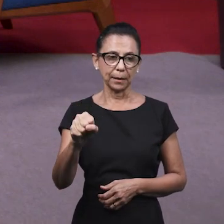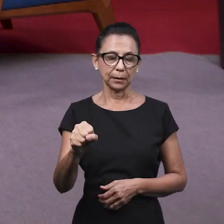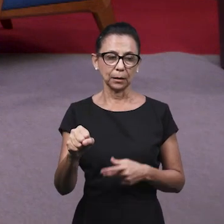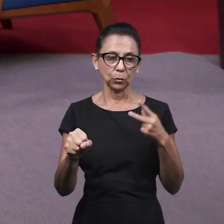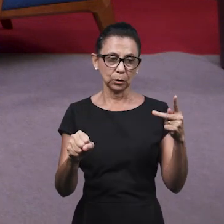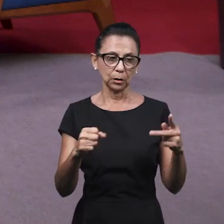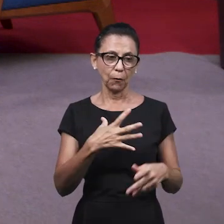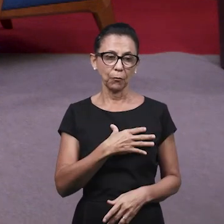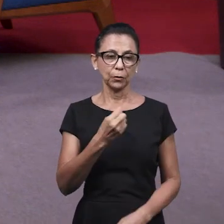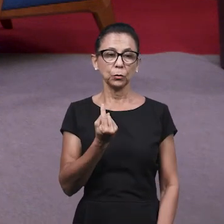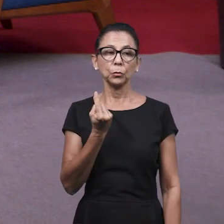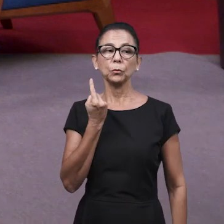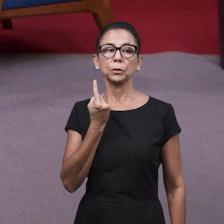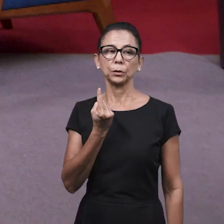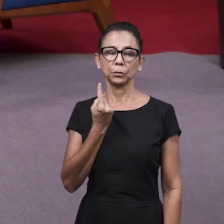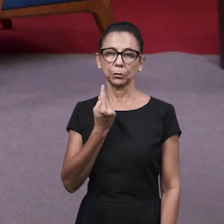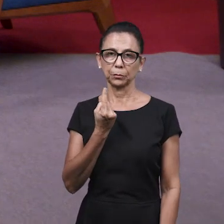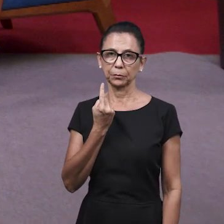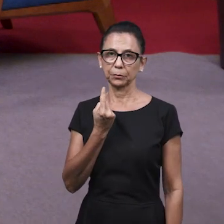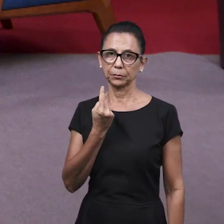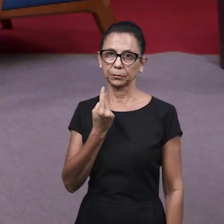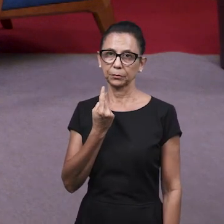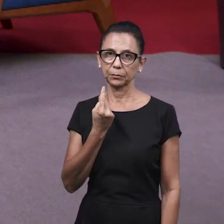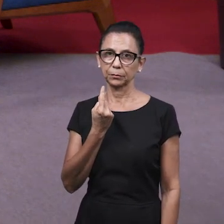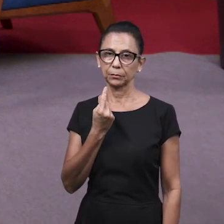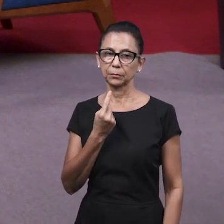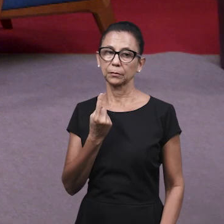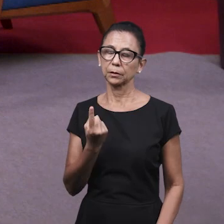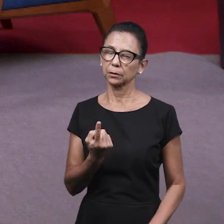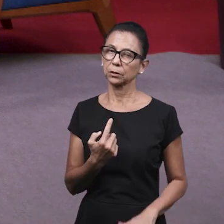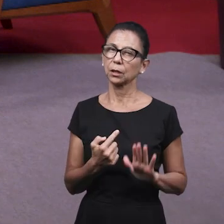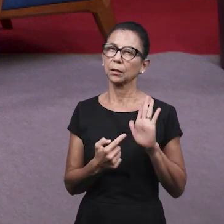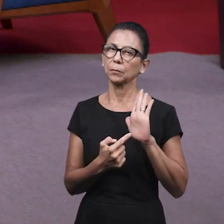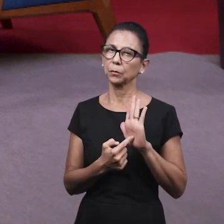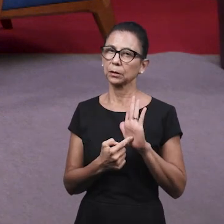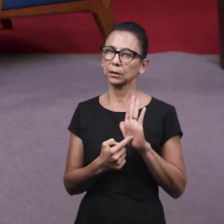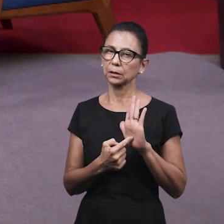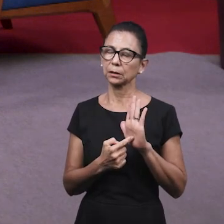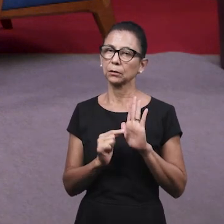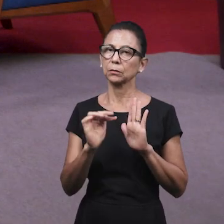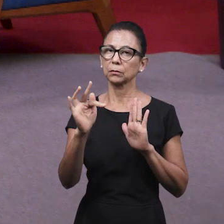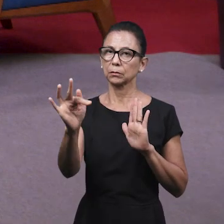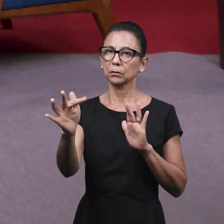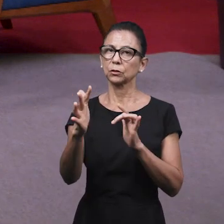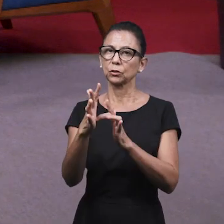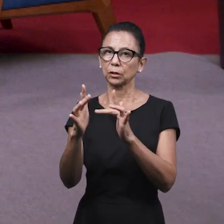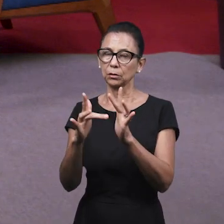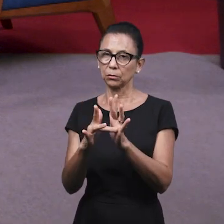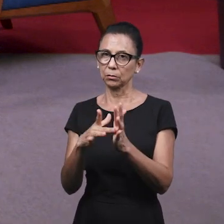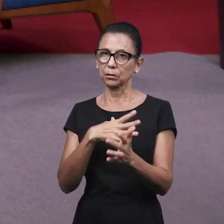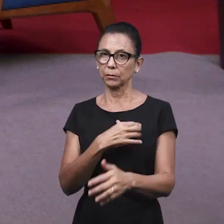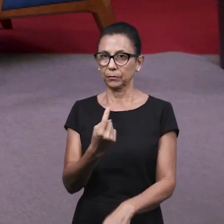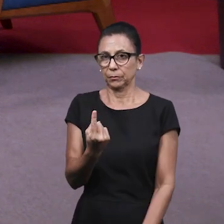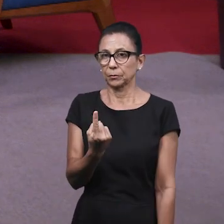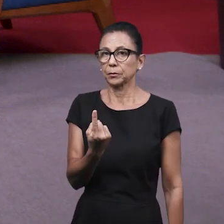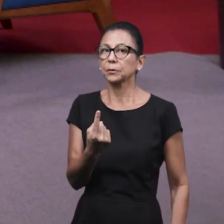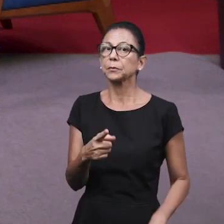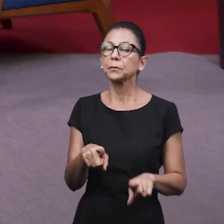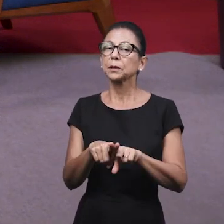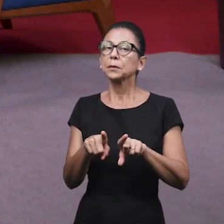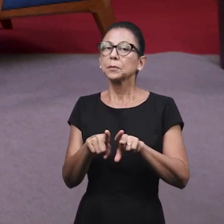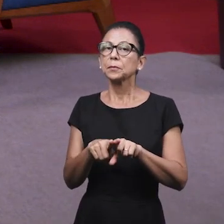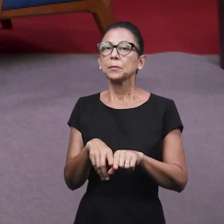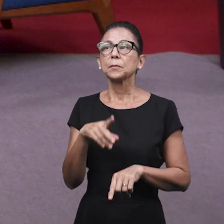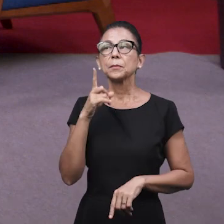Cela pointait prophétiquement vers Jésus, le fils unique. Mais regardez qu'est-ce que Dieu a fait,